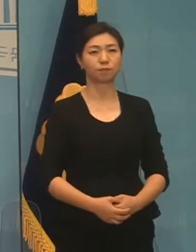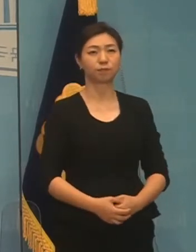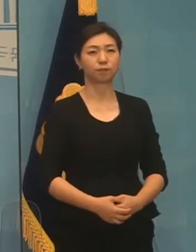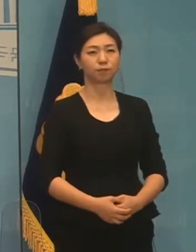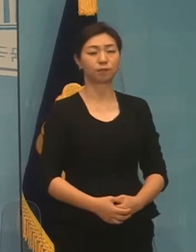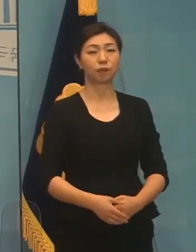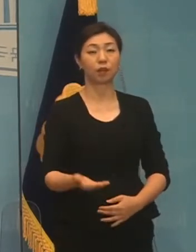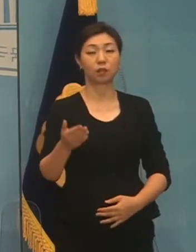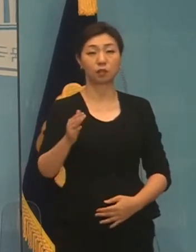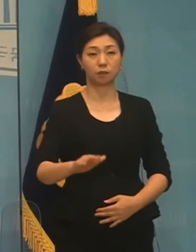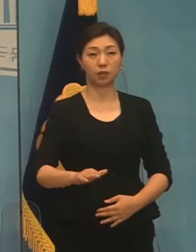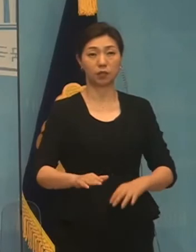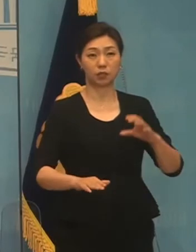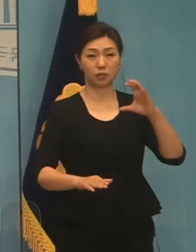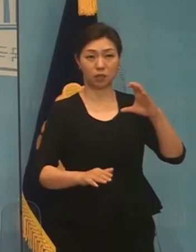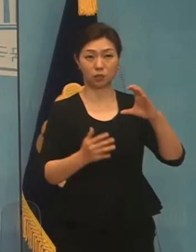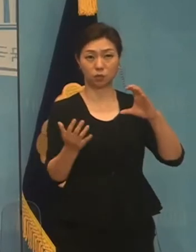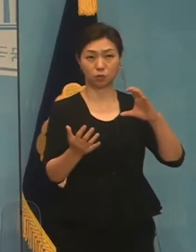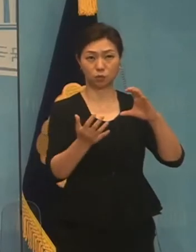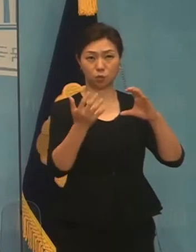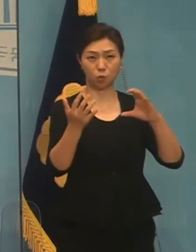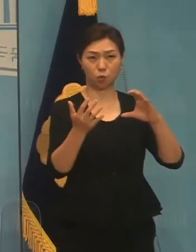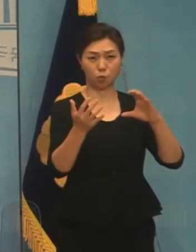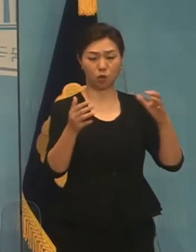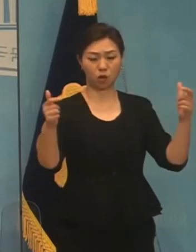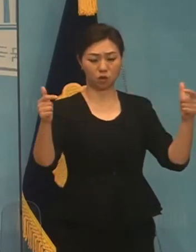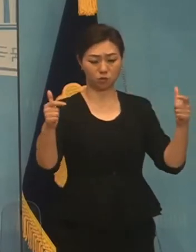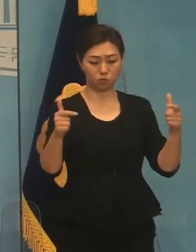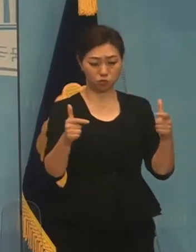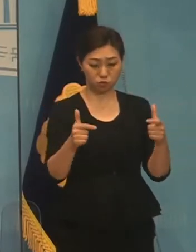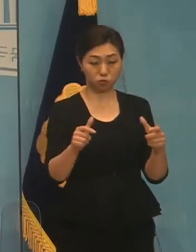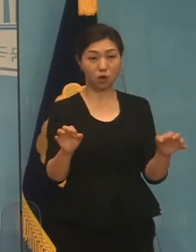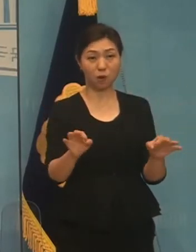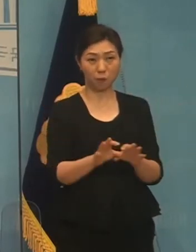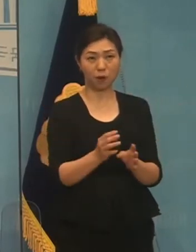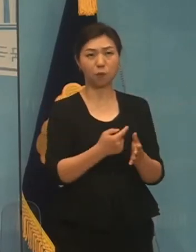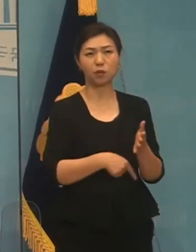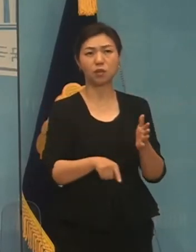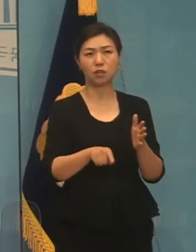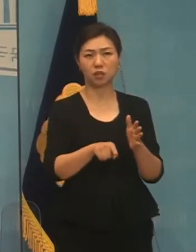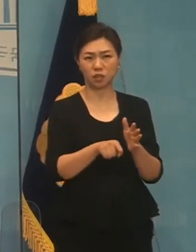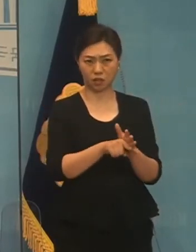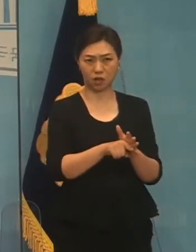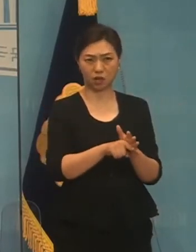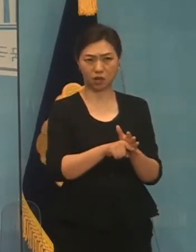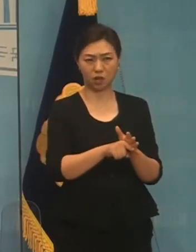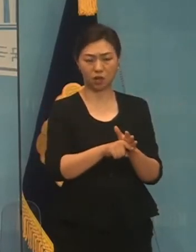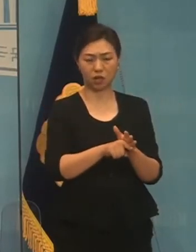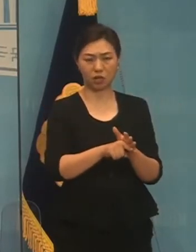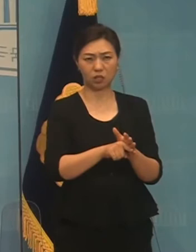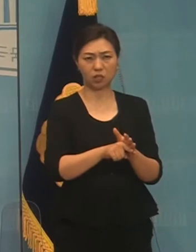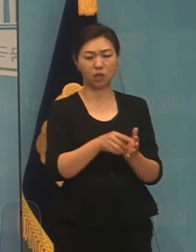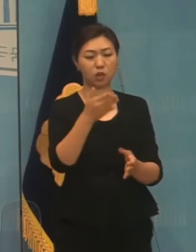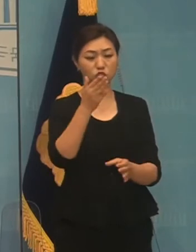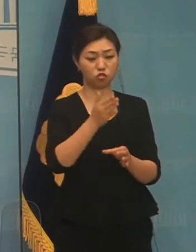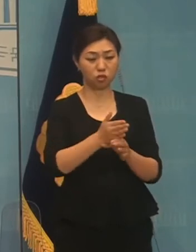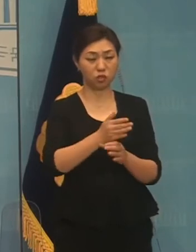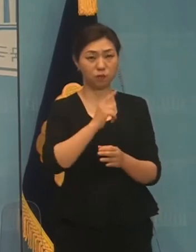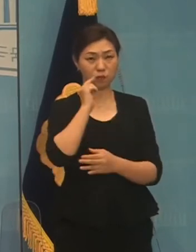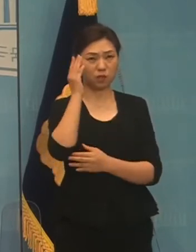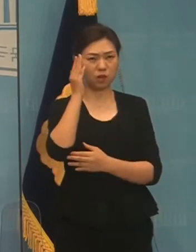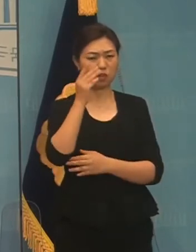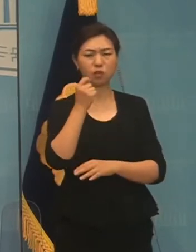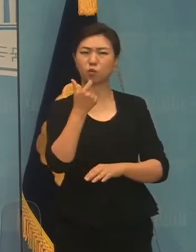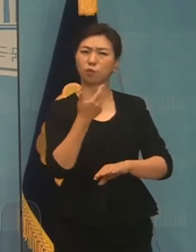그러나 탄소중립이라는 옳은 방향에 닿기 위한 해결책의 초점은 잘못되었습니다. 지난